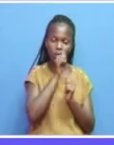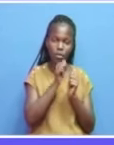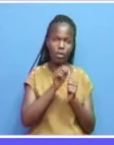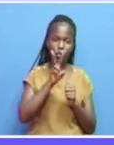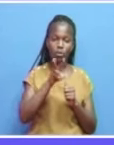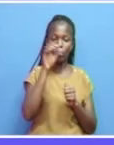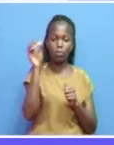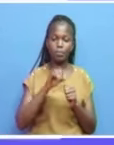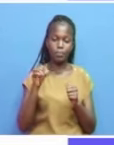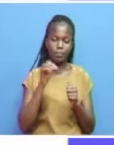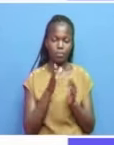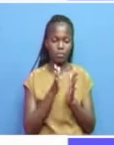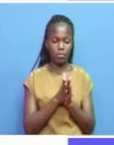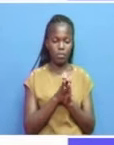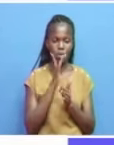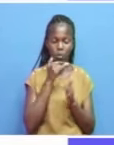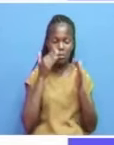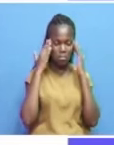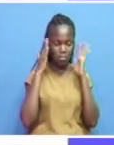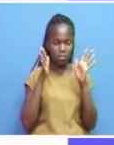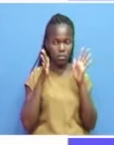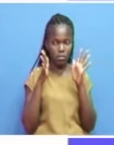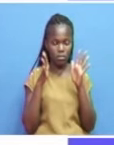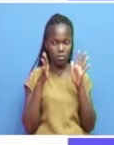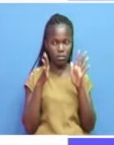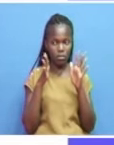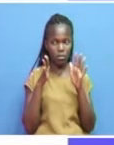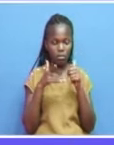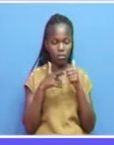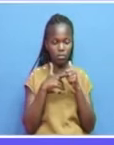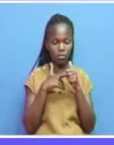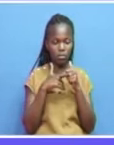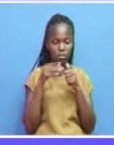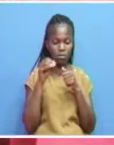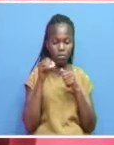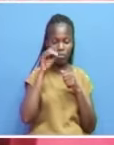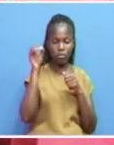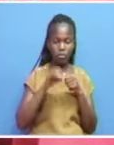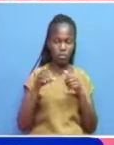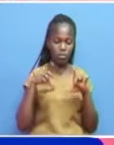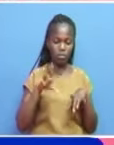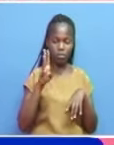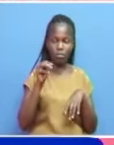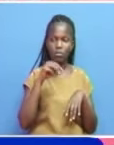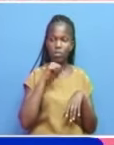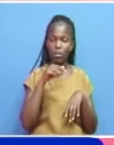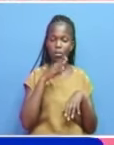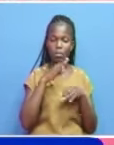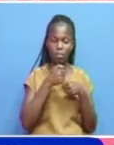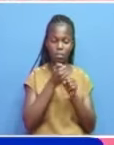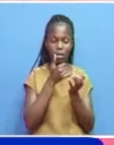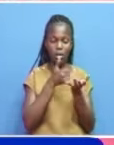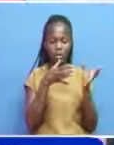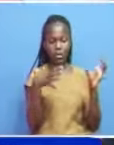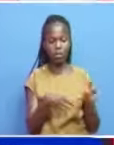ili yuluwa yana na alama tesi me kilungu cha miongo dhanda tu yuluwa yana. Let them not make it a